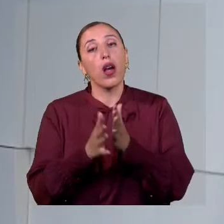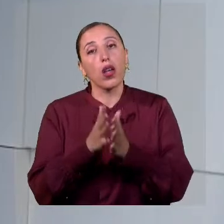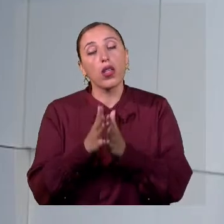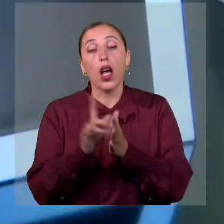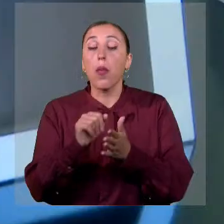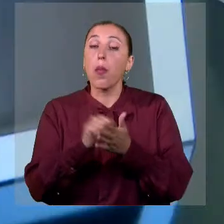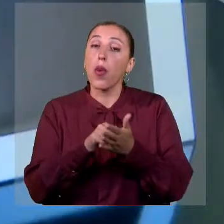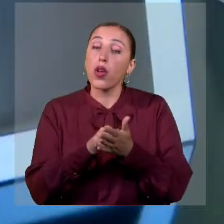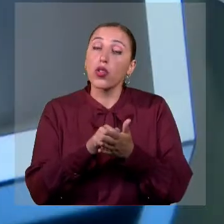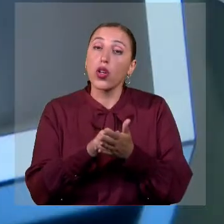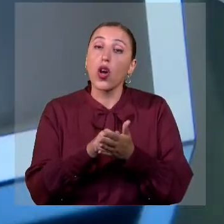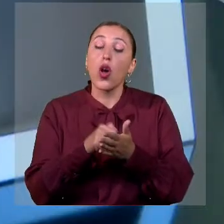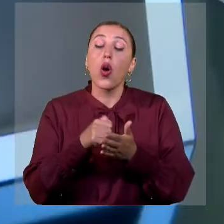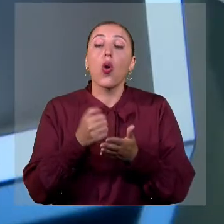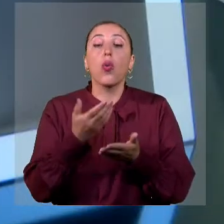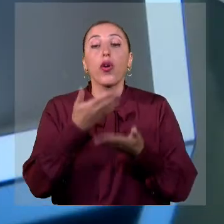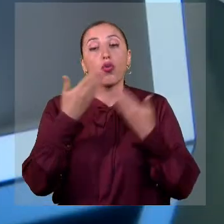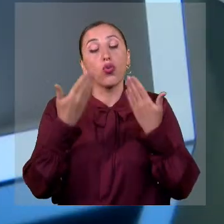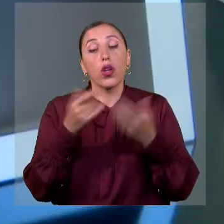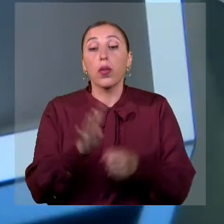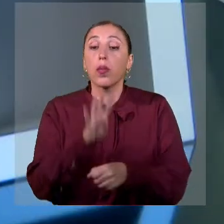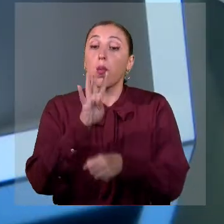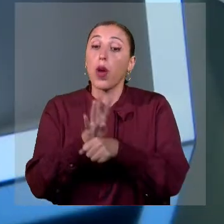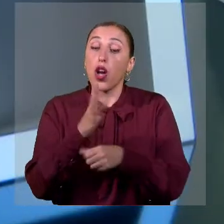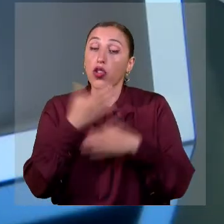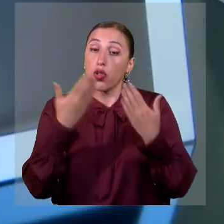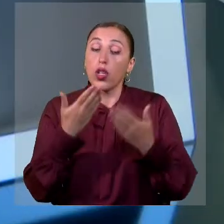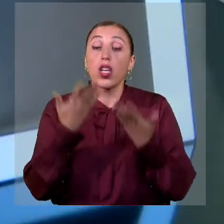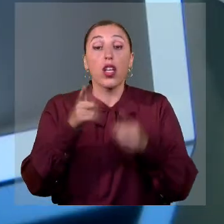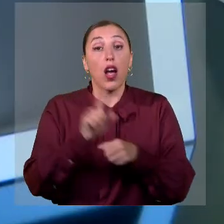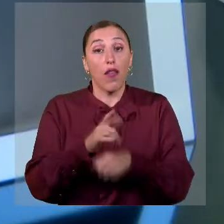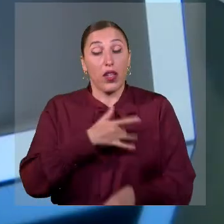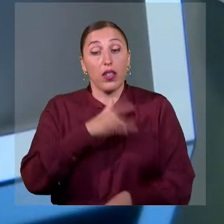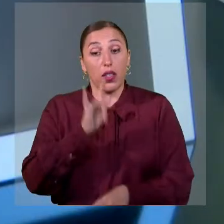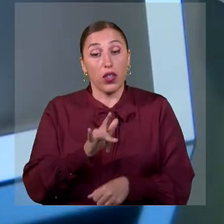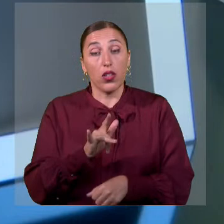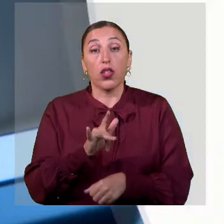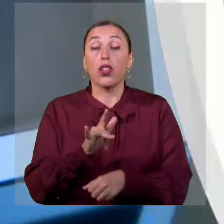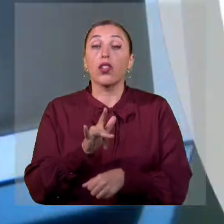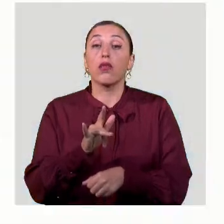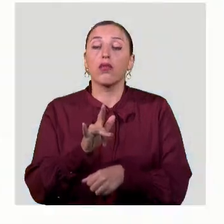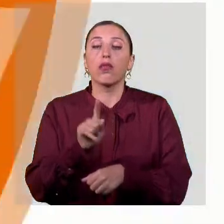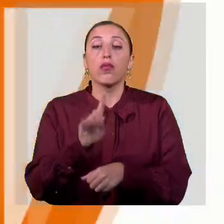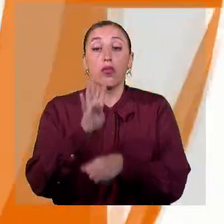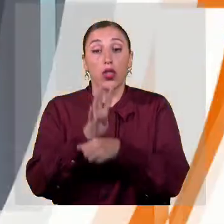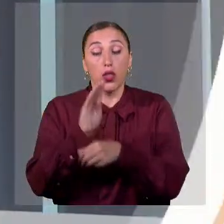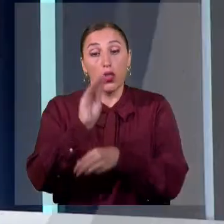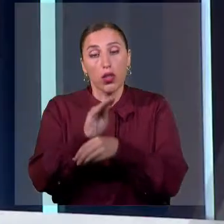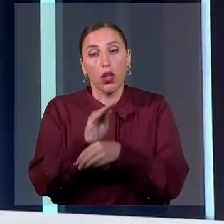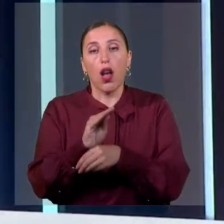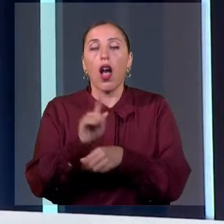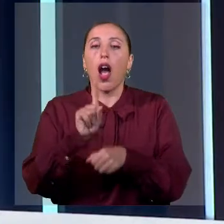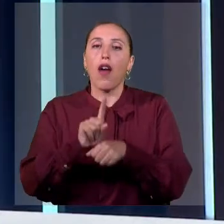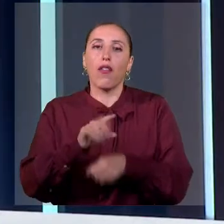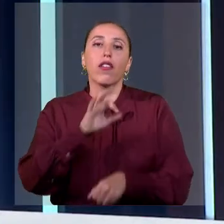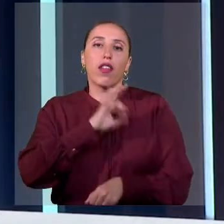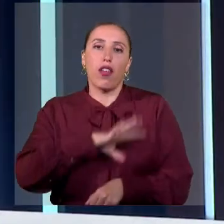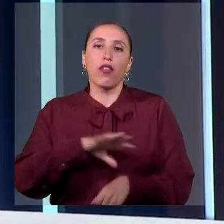ունենք օրինակ մահապատիժ, եթե ավելի խիստ պատիժ ունենայինք, այ միգուցե կունենայինք ավելի էֆեկտիվ